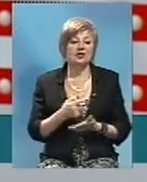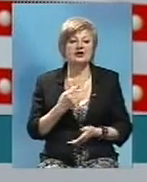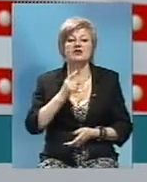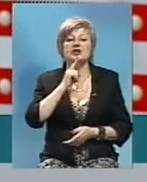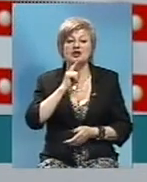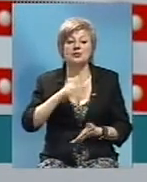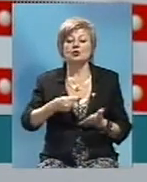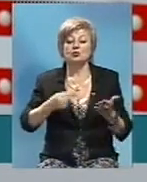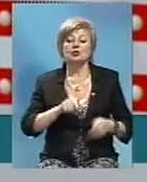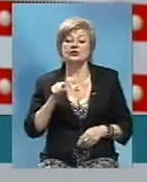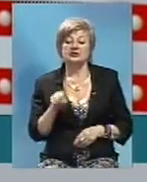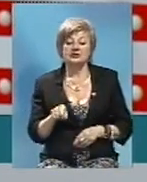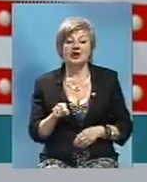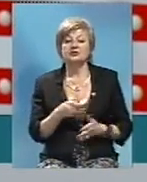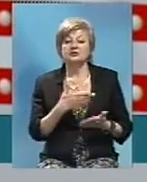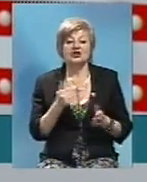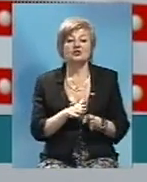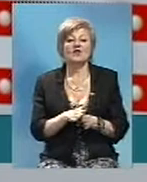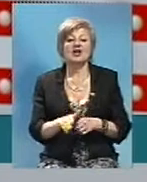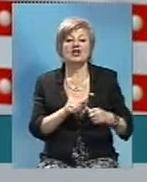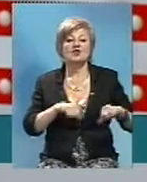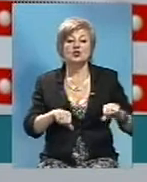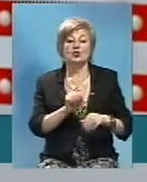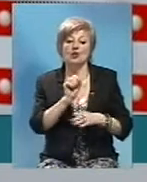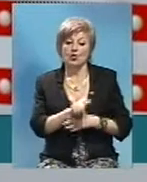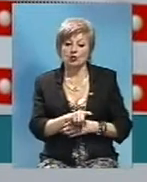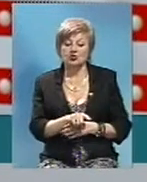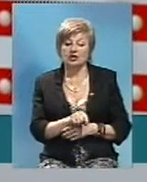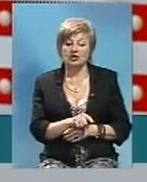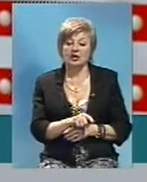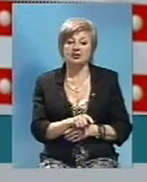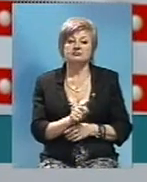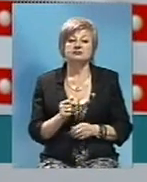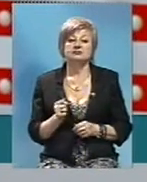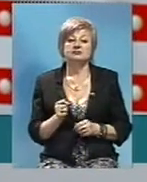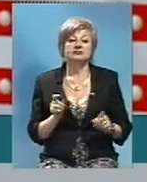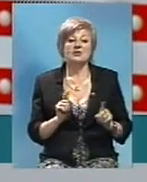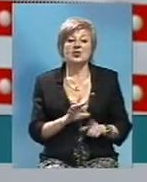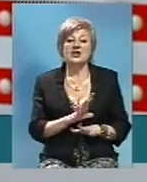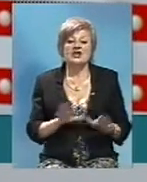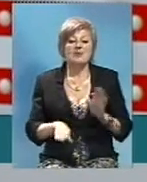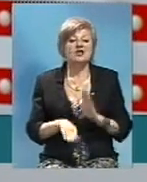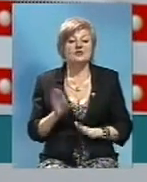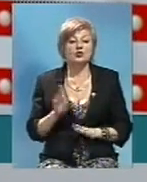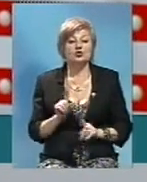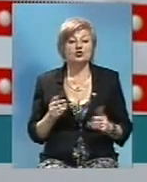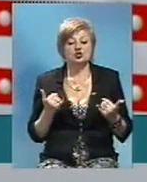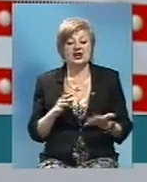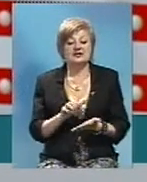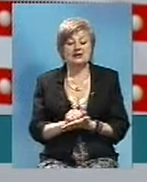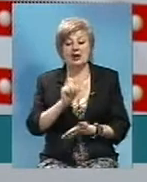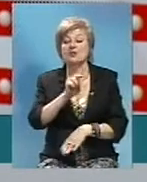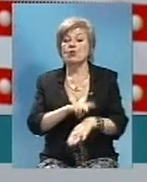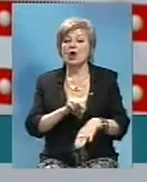його підписувати, бо там є доручення виконавчому комітету щось там зробити. Тобто не було враховано те, що зараз цим займається